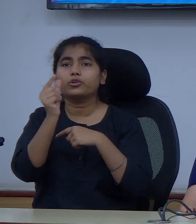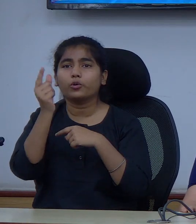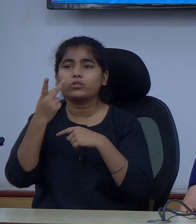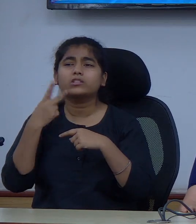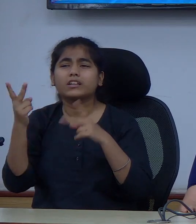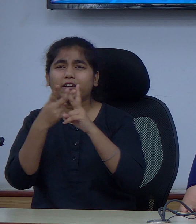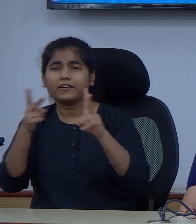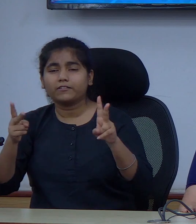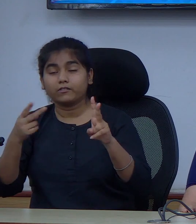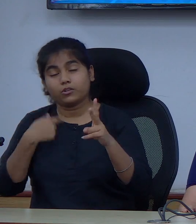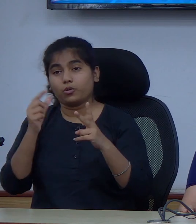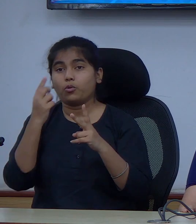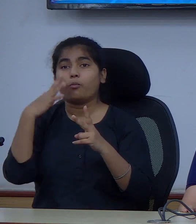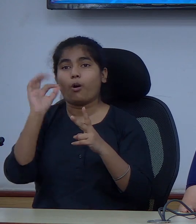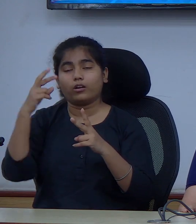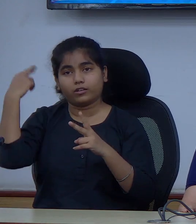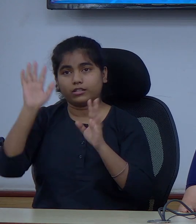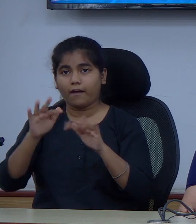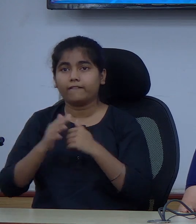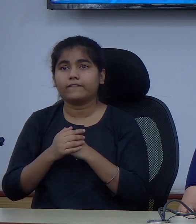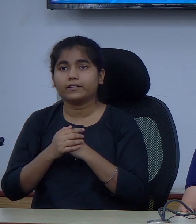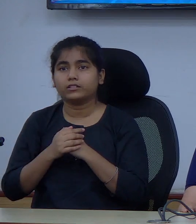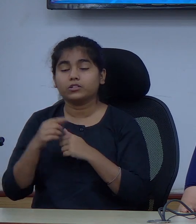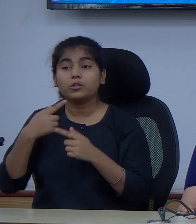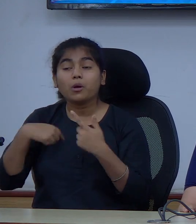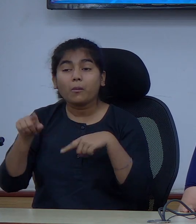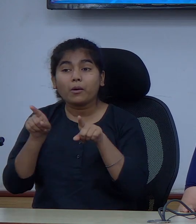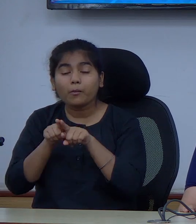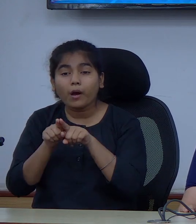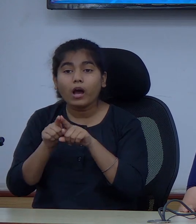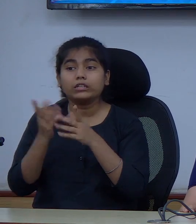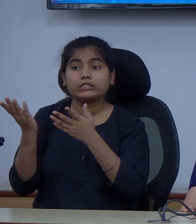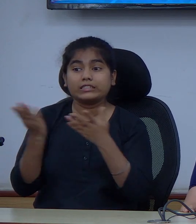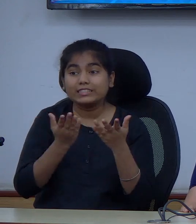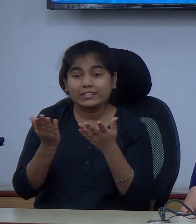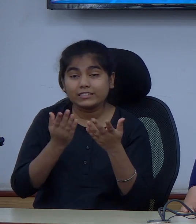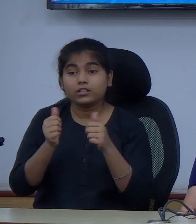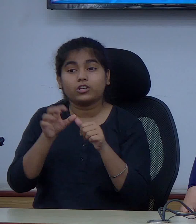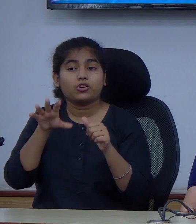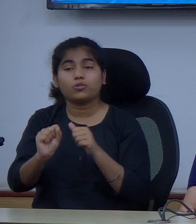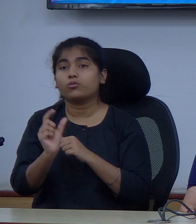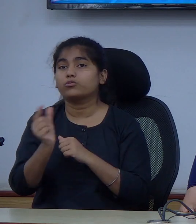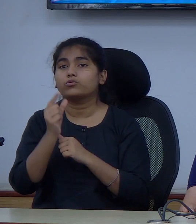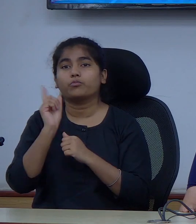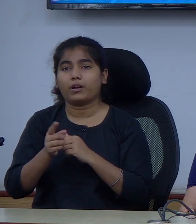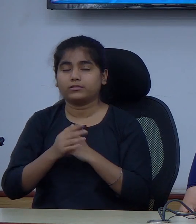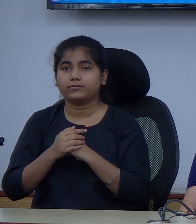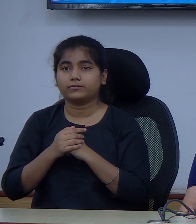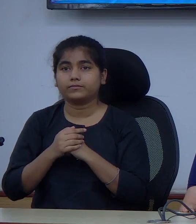एक इम्पॉर्टेंट रीज़न है कि हमारे पास वो सुविधा सुगम्य रूप से अवेलेबल होनी चाहिए। तो इन्हीं के